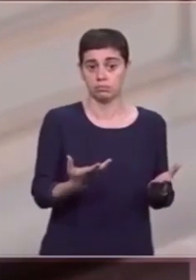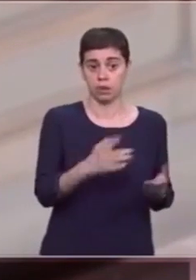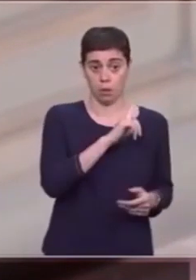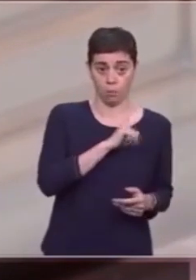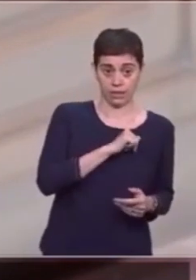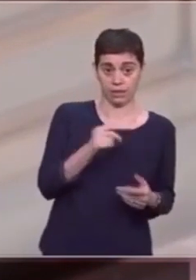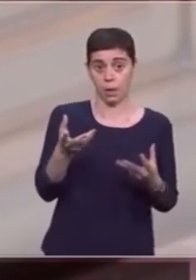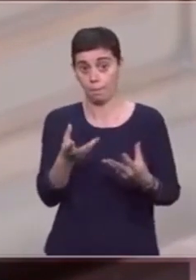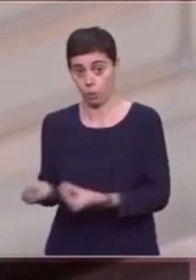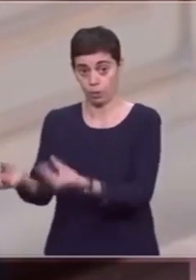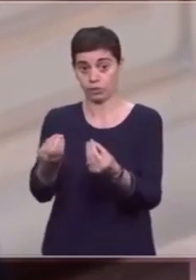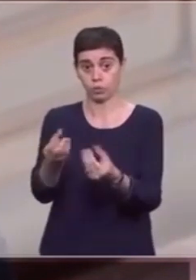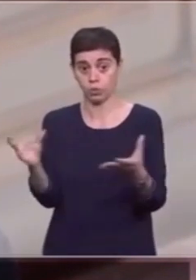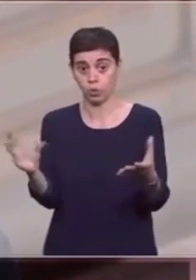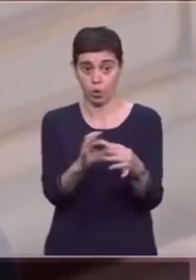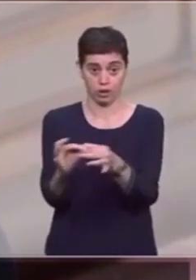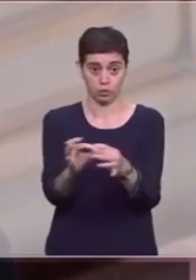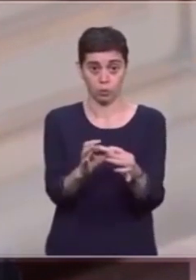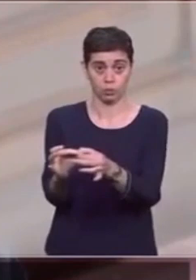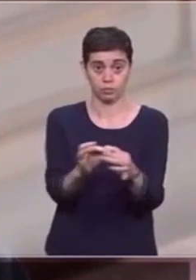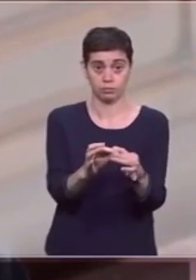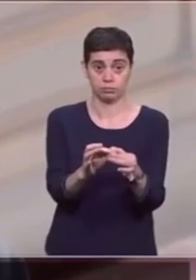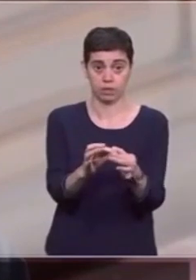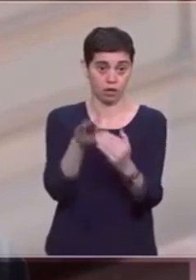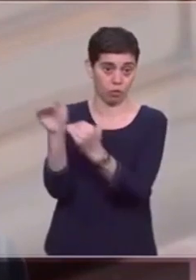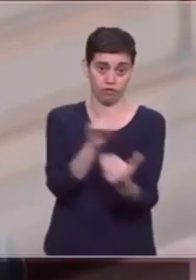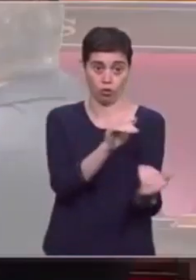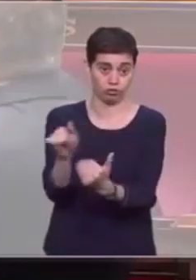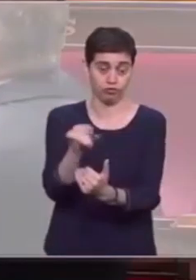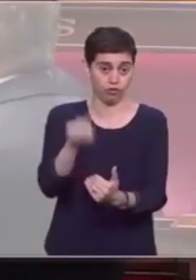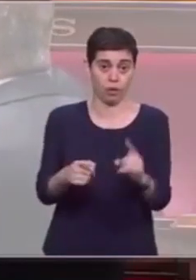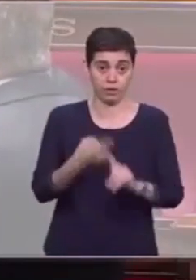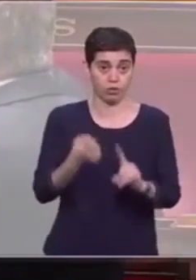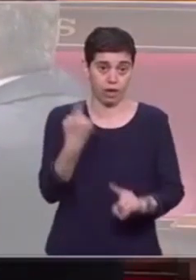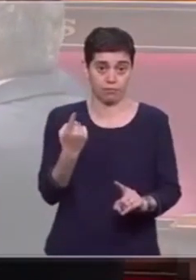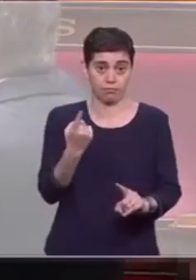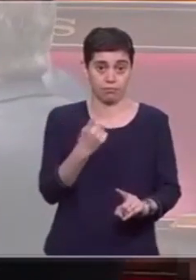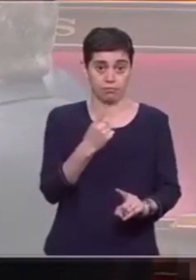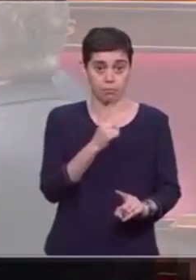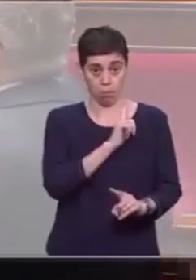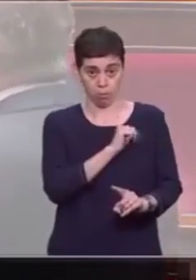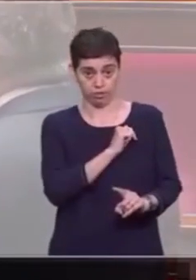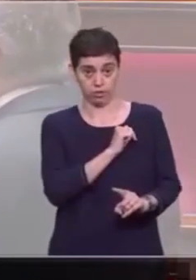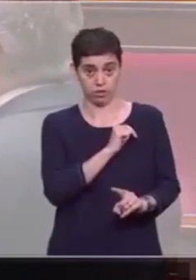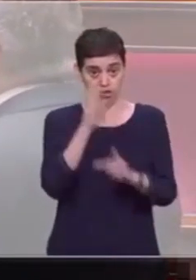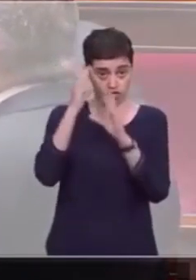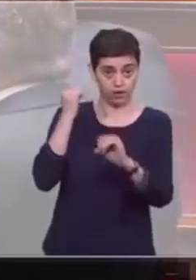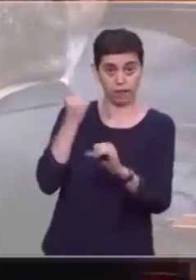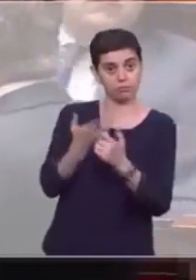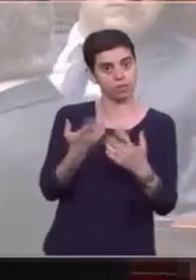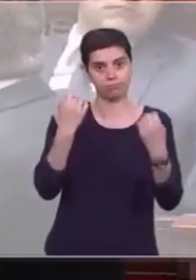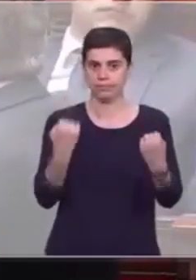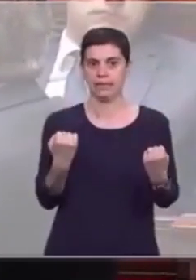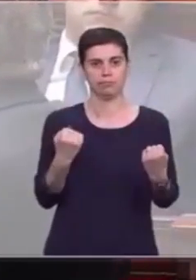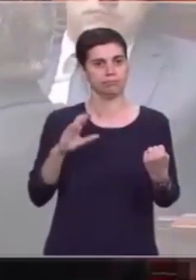police et la population. Vous savez que cette relation, elle est une relation de confiance, elle est essentielle. Les policiers et les gendarmes sont des piliers de la République. Ce